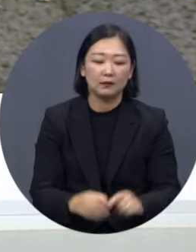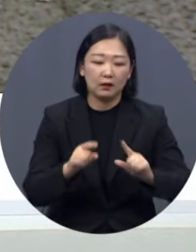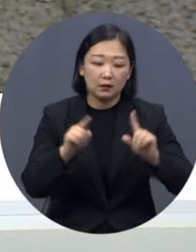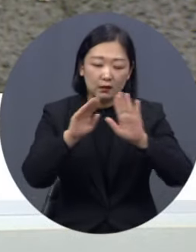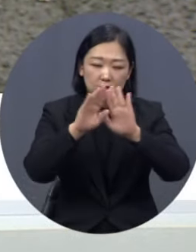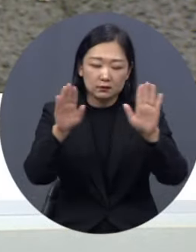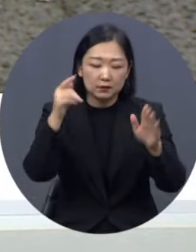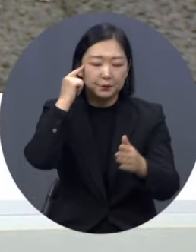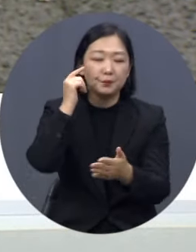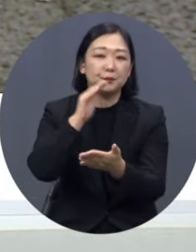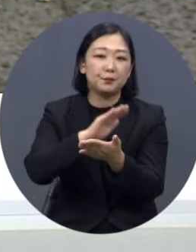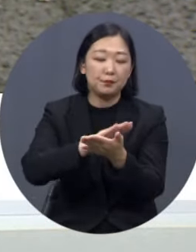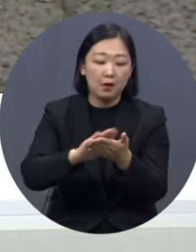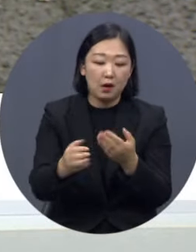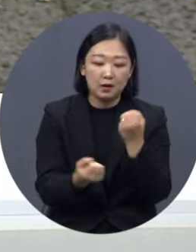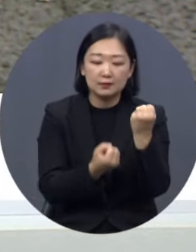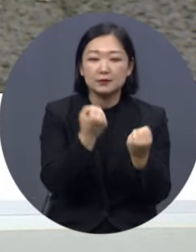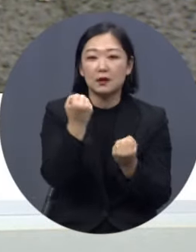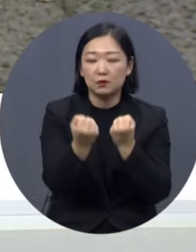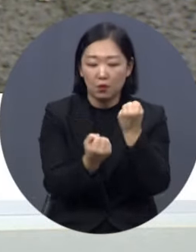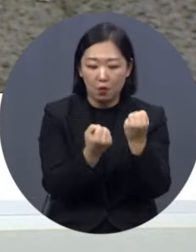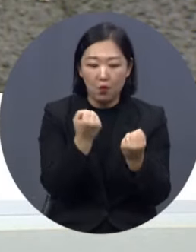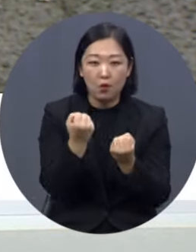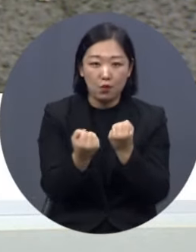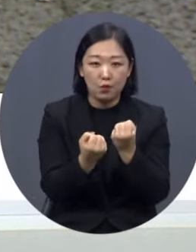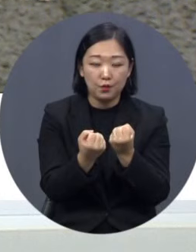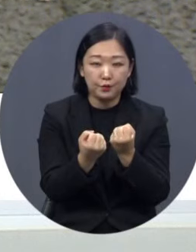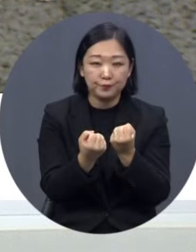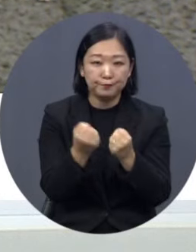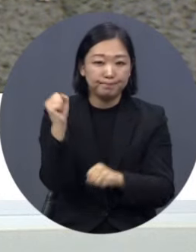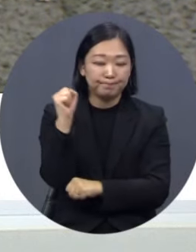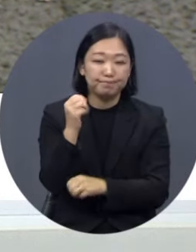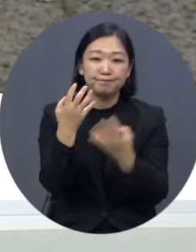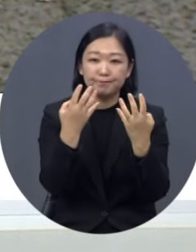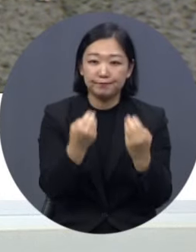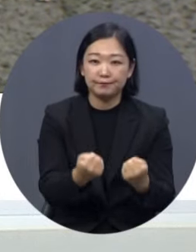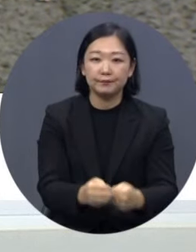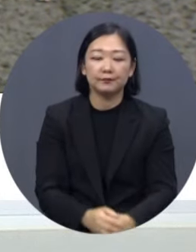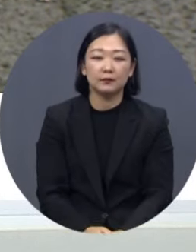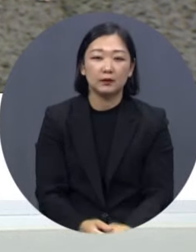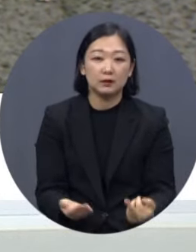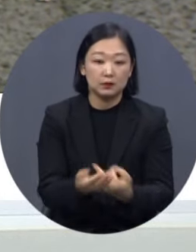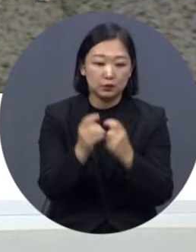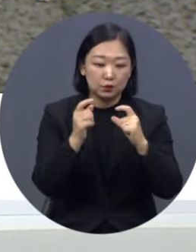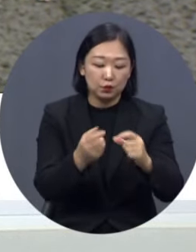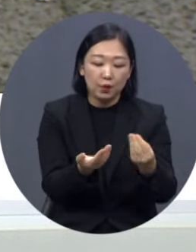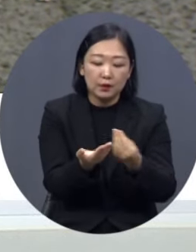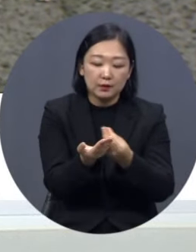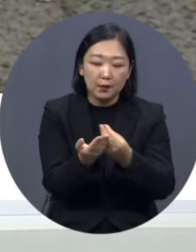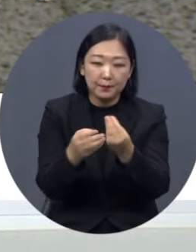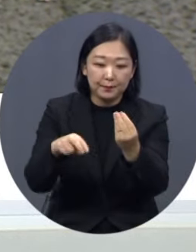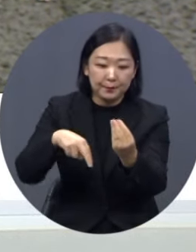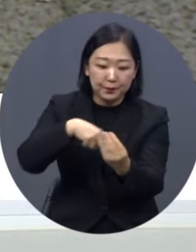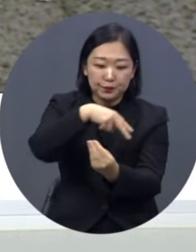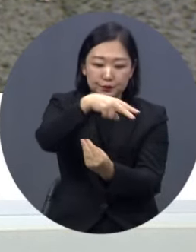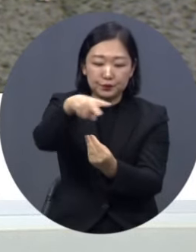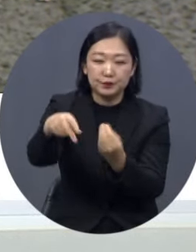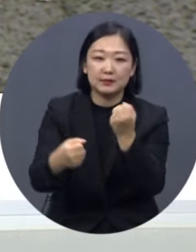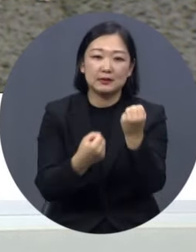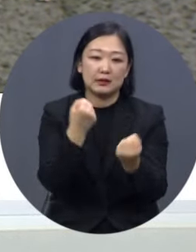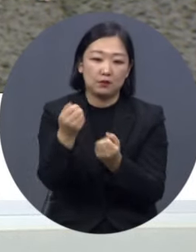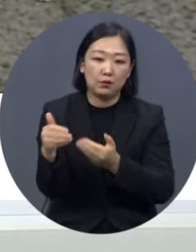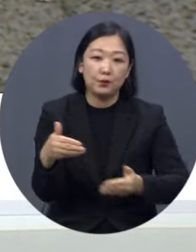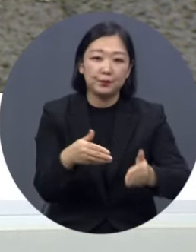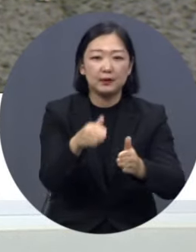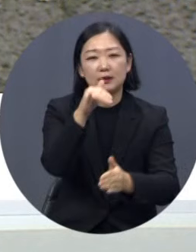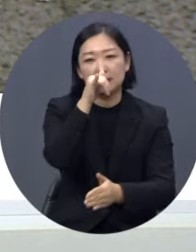날씨가 선선해지면서 자전거 다시 꺼내시는 분들 많을 텐데요. 제주에는 섬한 바퀴를 도는 환상 자전거